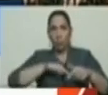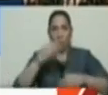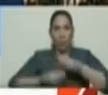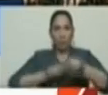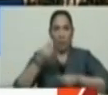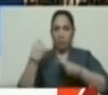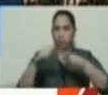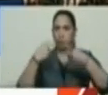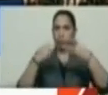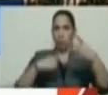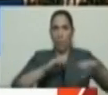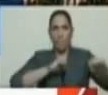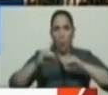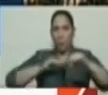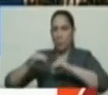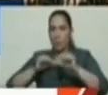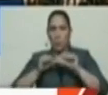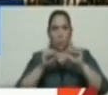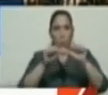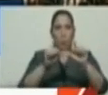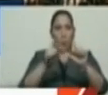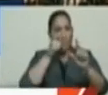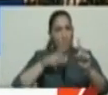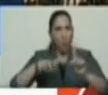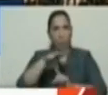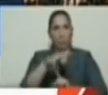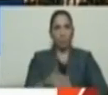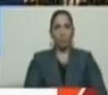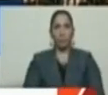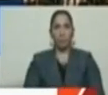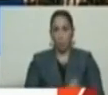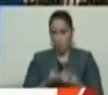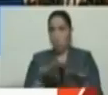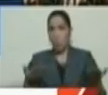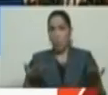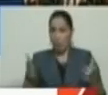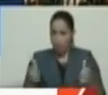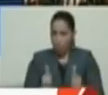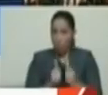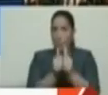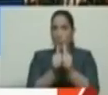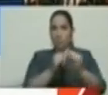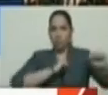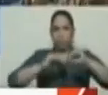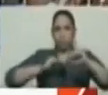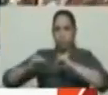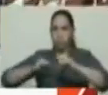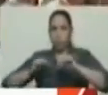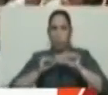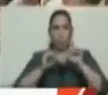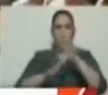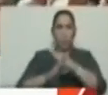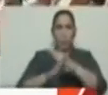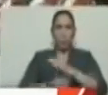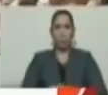من يومين، أكثر من 48 ساعة، أقل من 48 ساعة، وفشل هذا الانقلاب. أيضا بوليفيا، يمكن